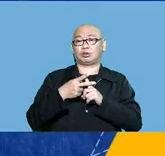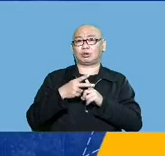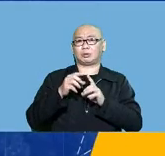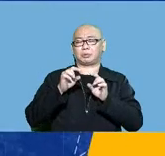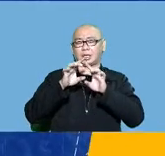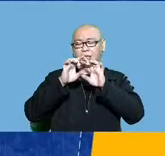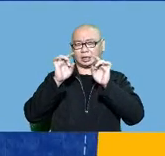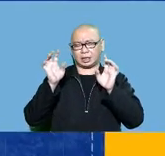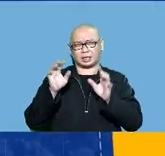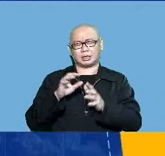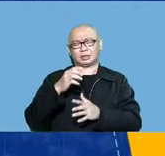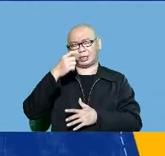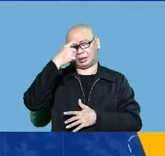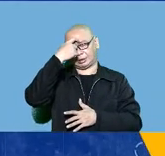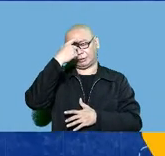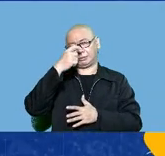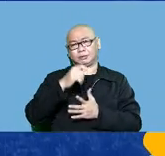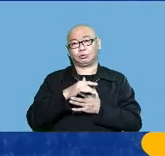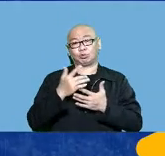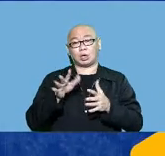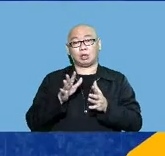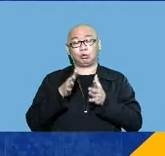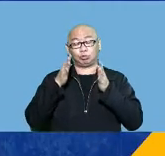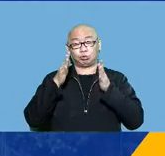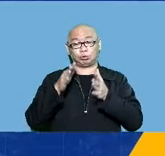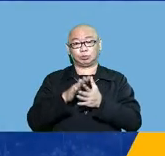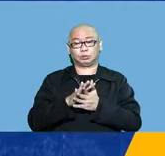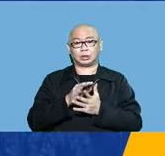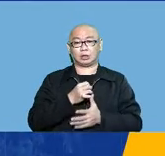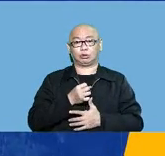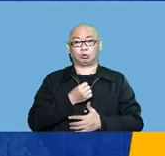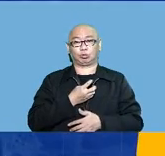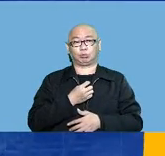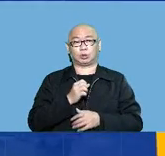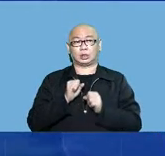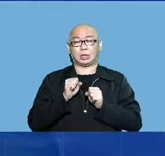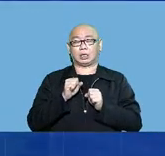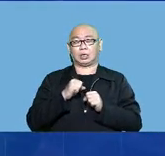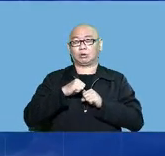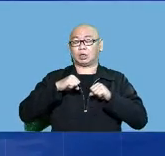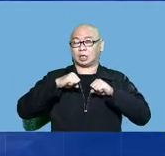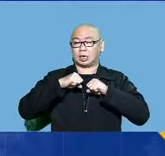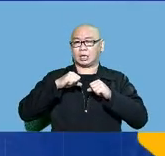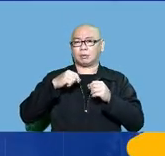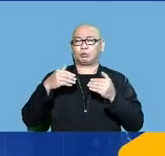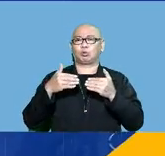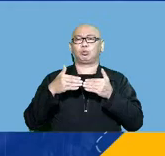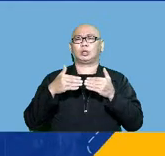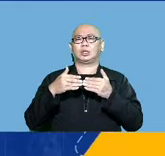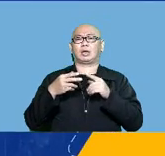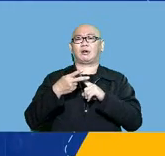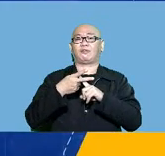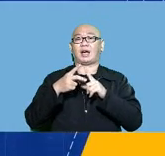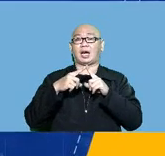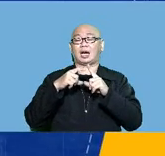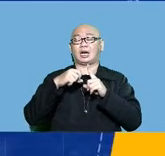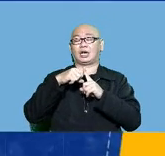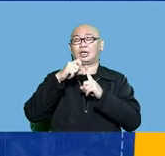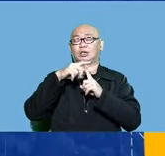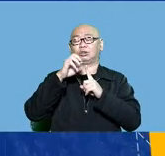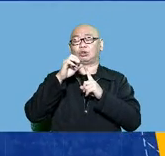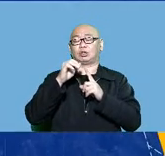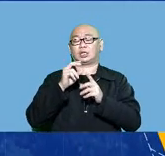lainnya. Secara khusus, kejadian kematian jantung mendadak saat aktivitas olahraga berhubungan dengan faktor keberadaan dan